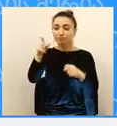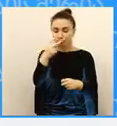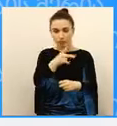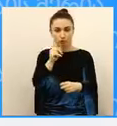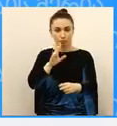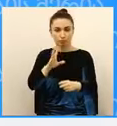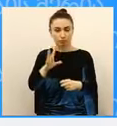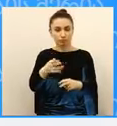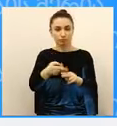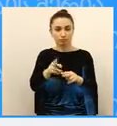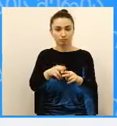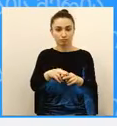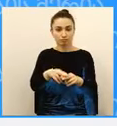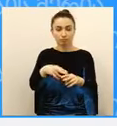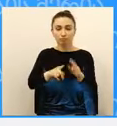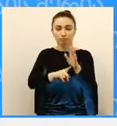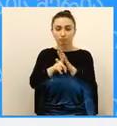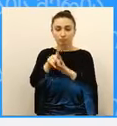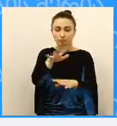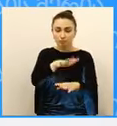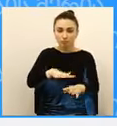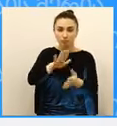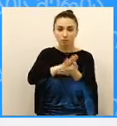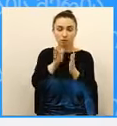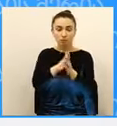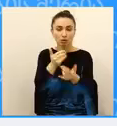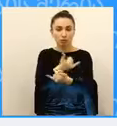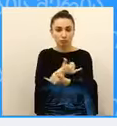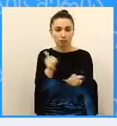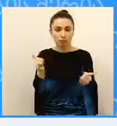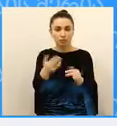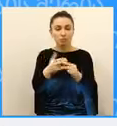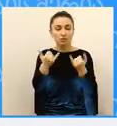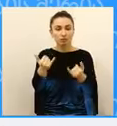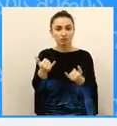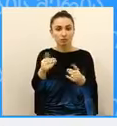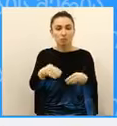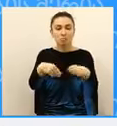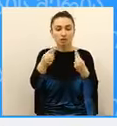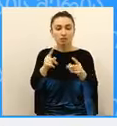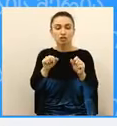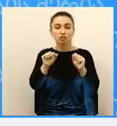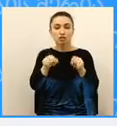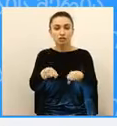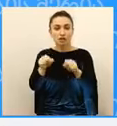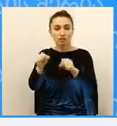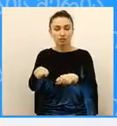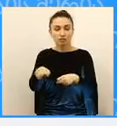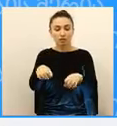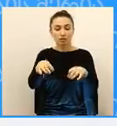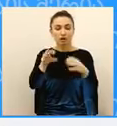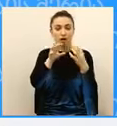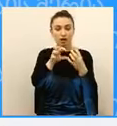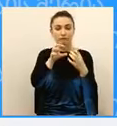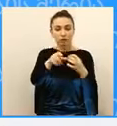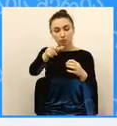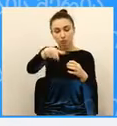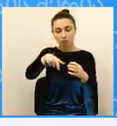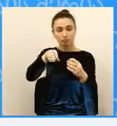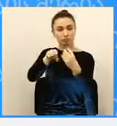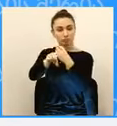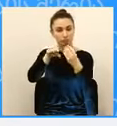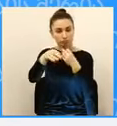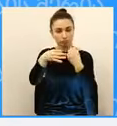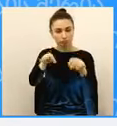ხო? შევქმენით ყველანაირი სივრცე, პირობები იმისთვის, მივეცით შესაძლებლობა საავტობუსო ზოლებში